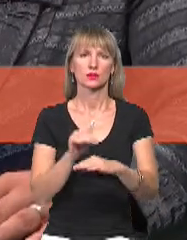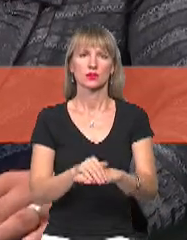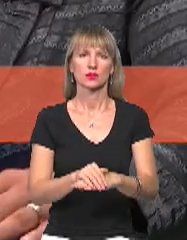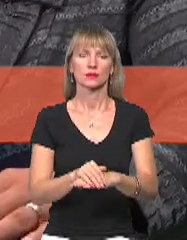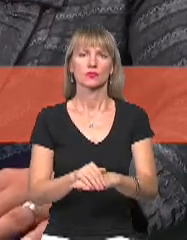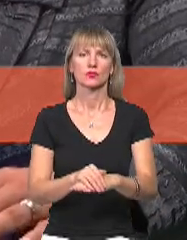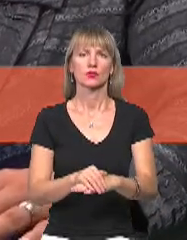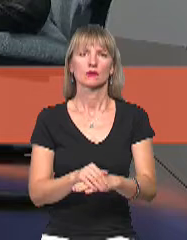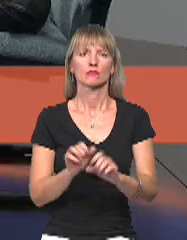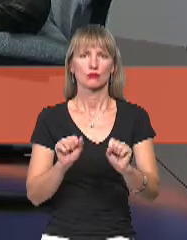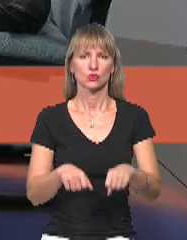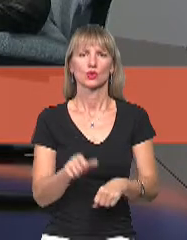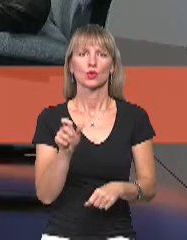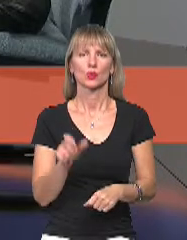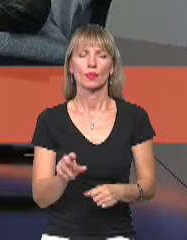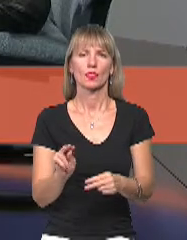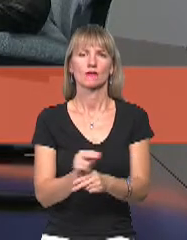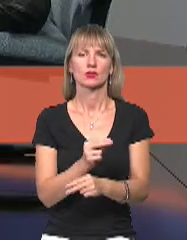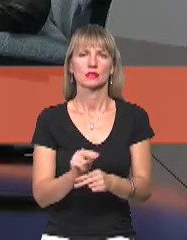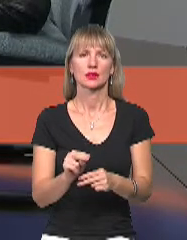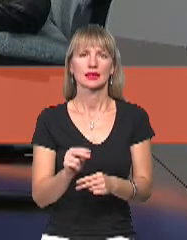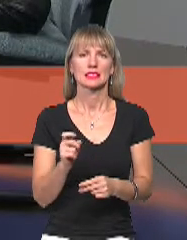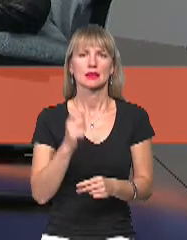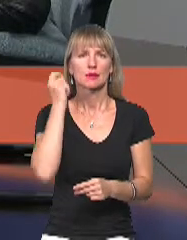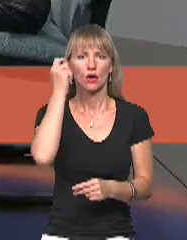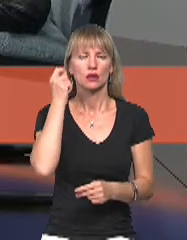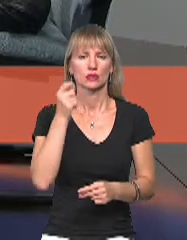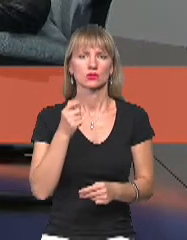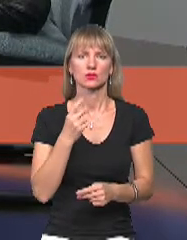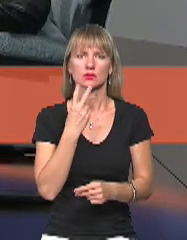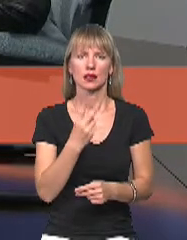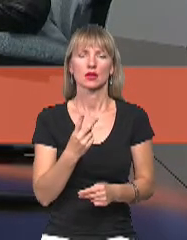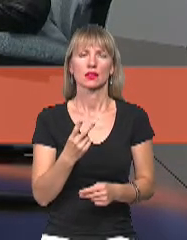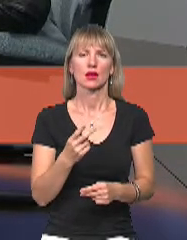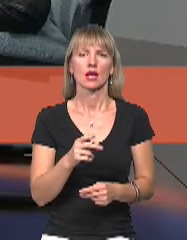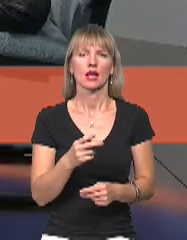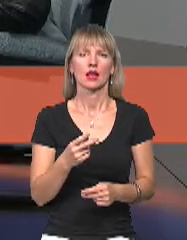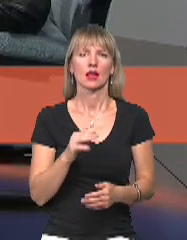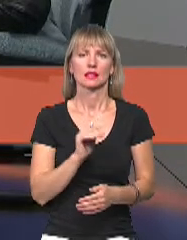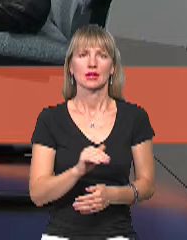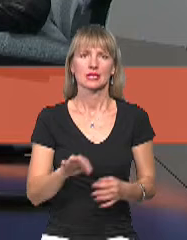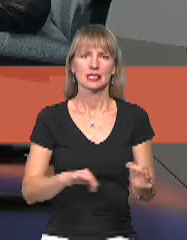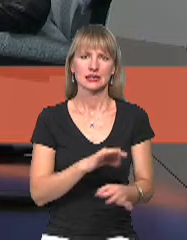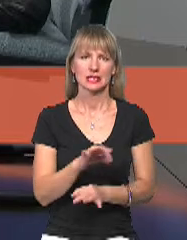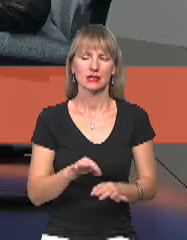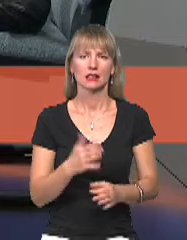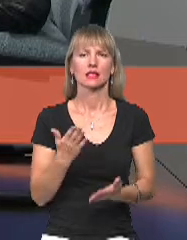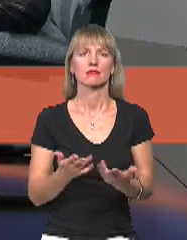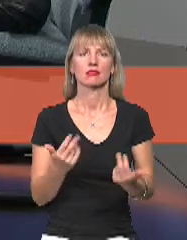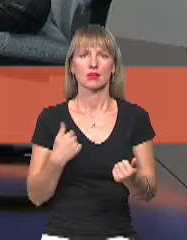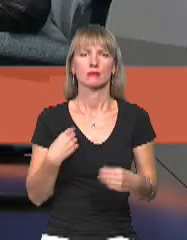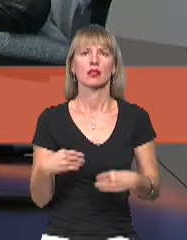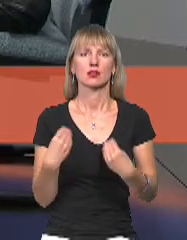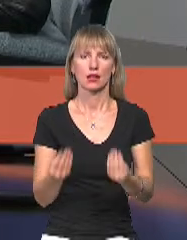ну, це чи спроможні люди виховувати з психологічної точки зору дітей-сирот та дітей, позбавлених батьківського піклування. Якщо так, то ми